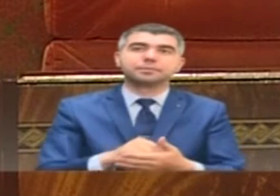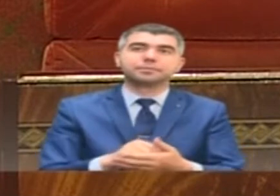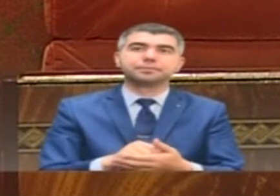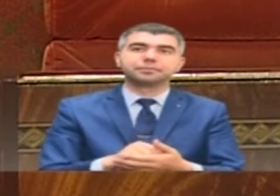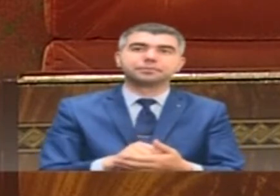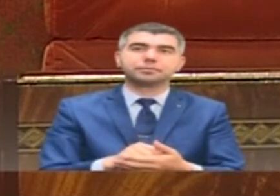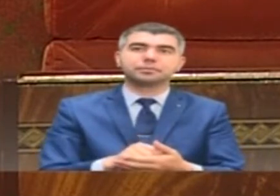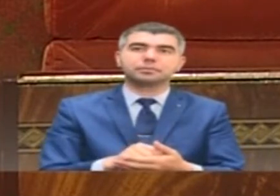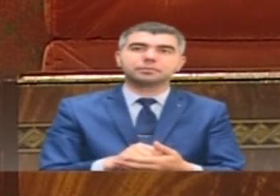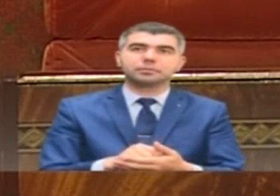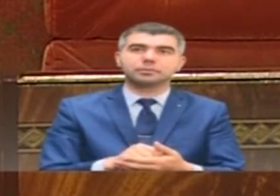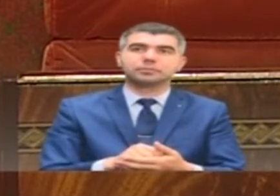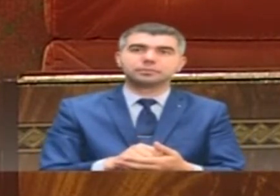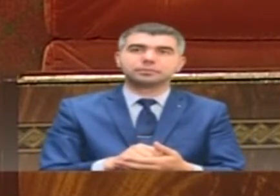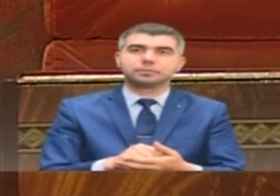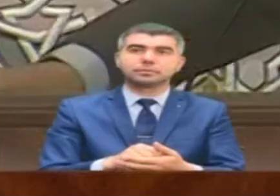من فضلكم